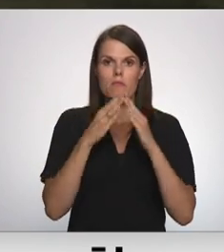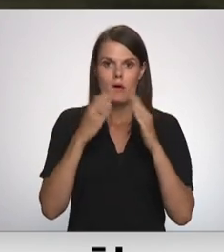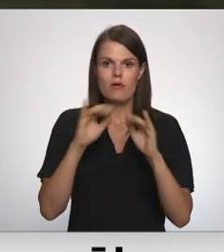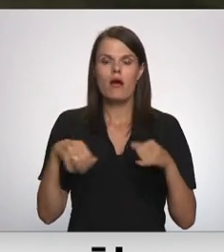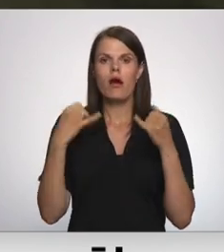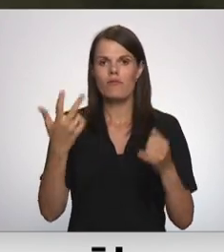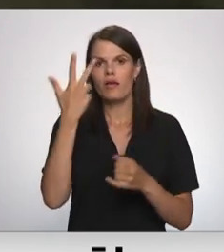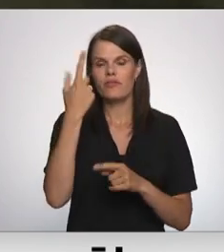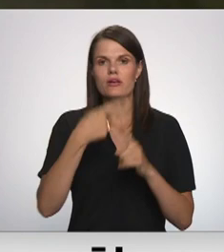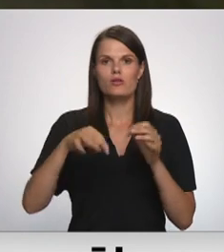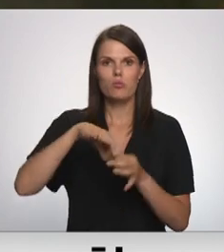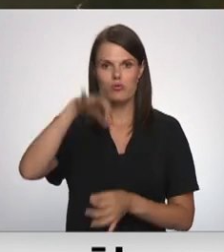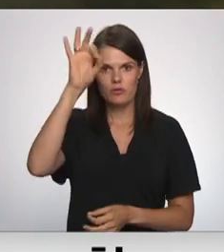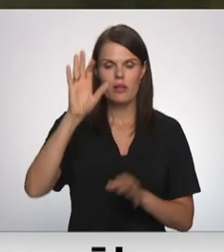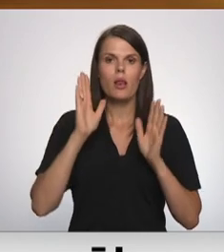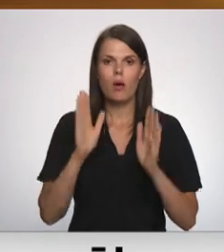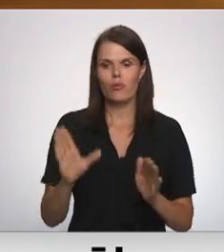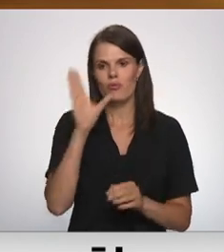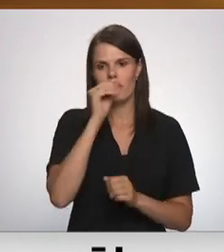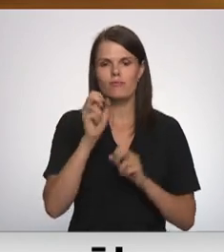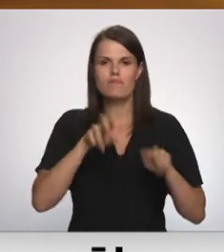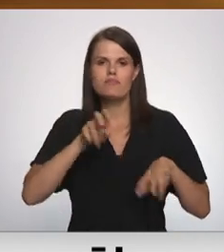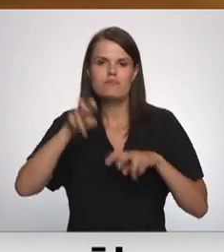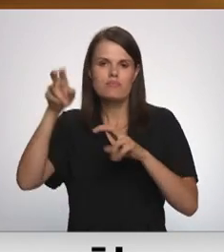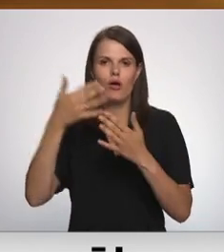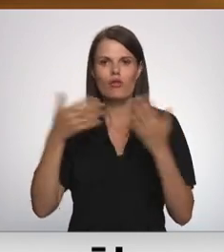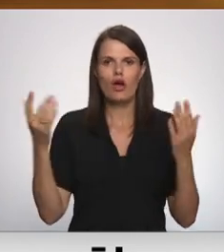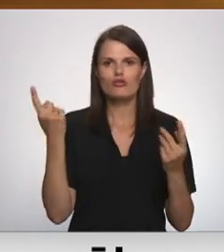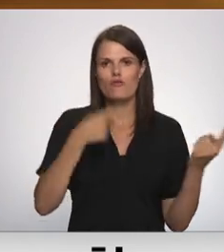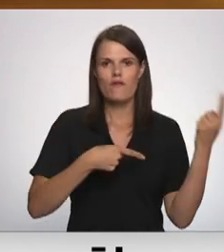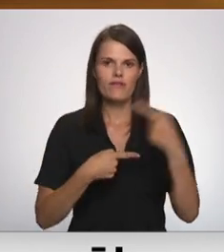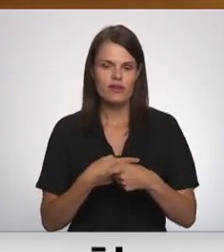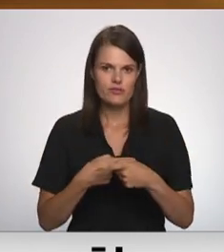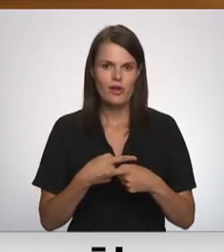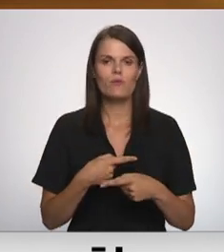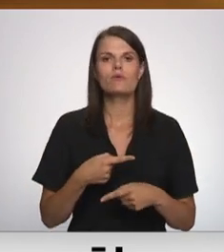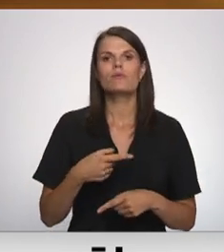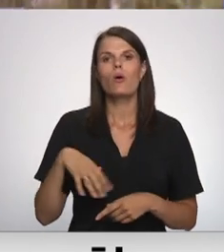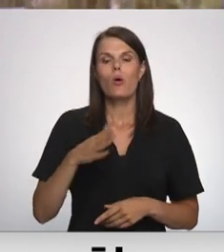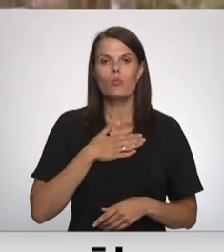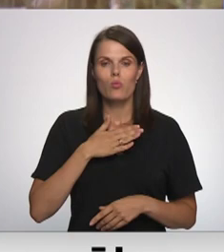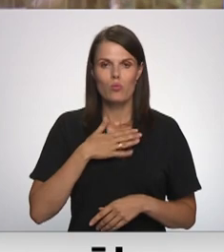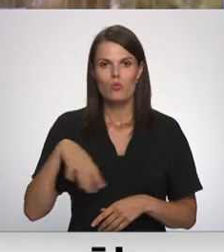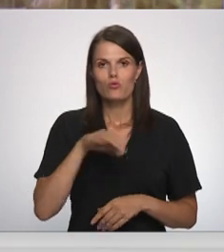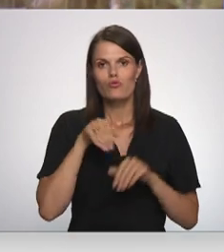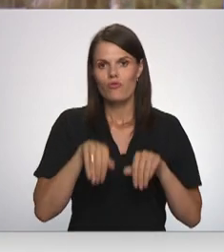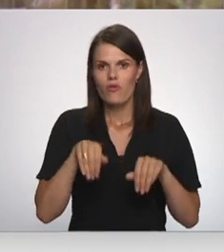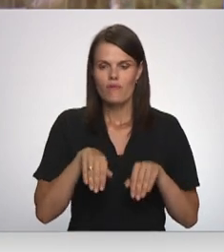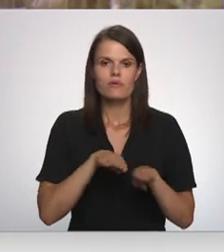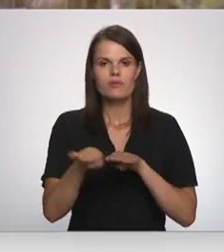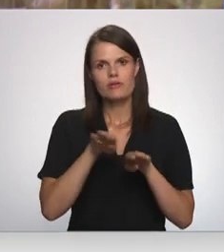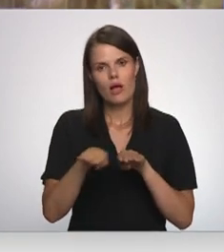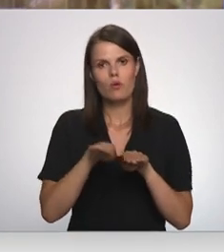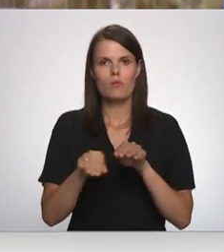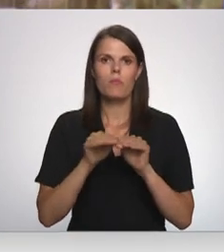atvēlēti 3,5 metri, lai būtu iespēja skraidīt dažādos virzienos. Mūsu vāverēm, salīdzinot nu, tādām